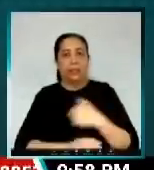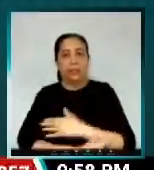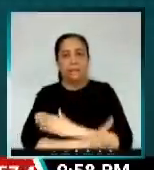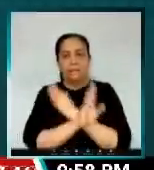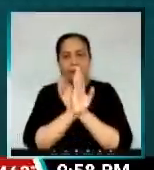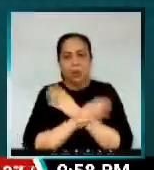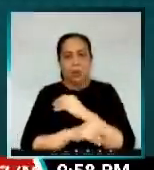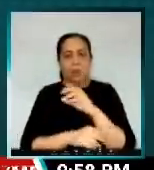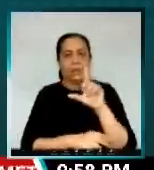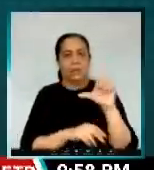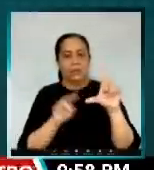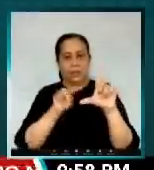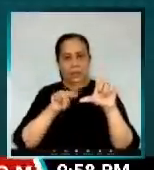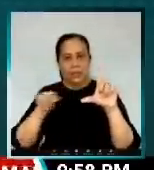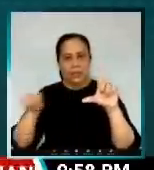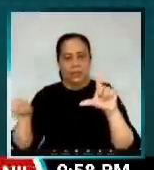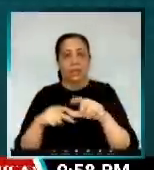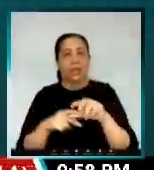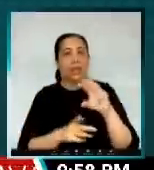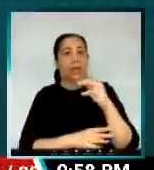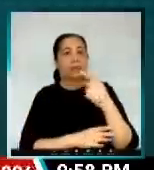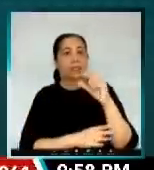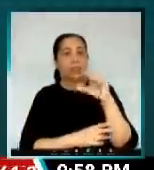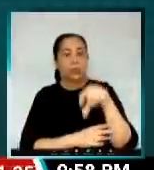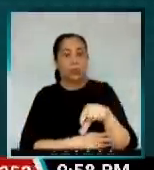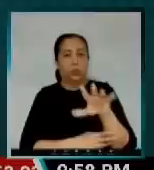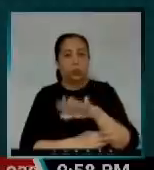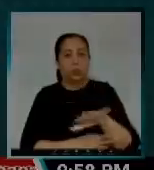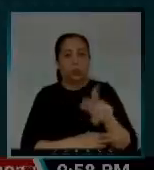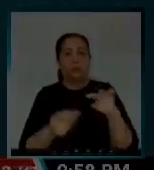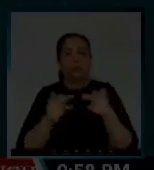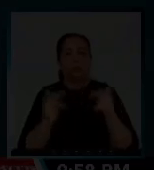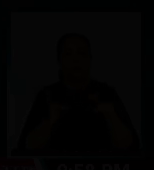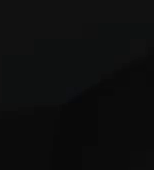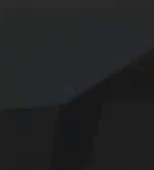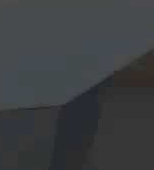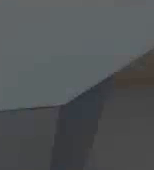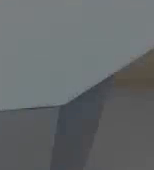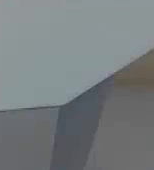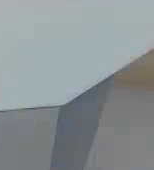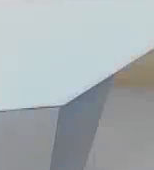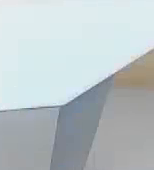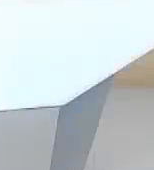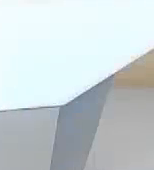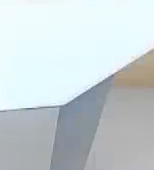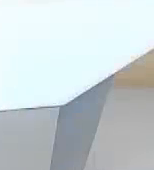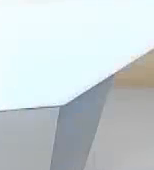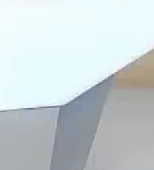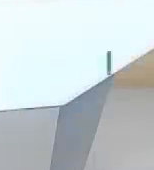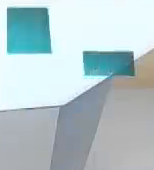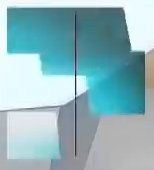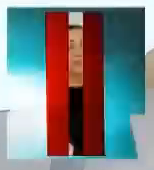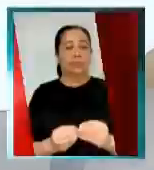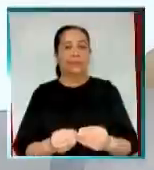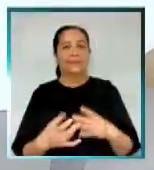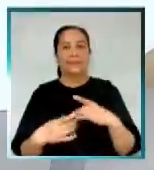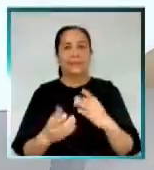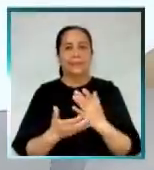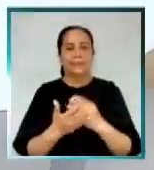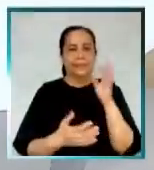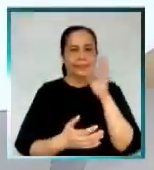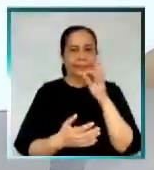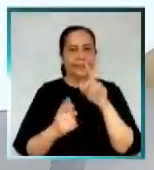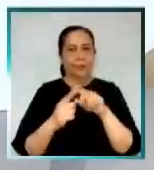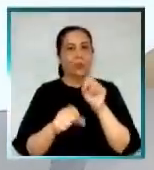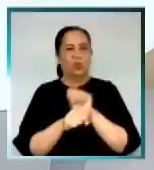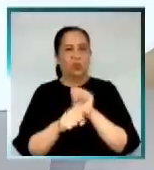Sur. MGCQ naman po ang ibang lugar sa bansa. Mas gusto na ngayon ng ilang Pinoy na mag-work from